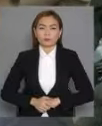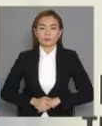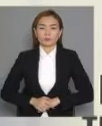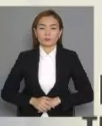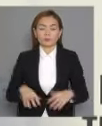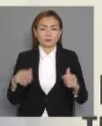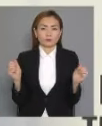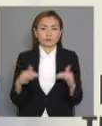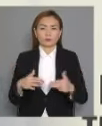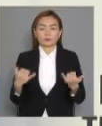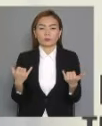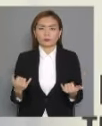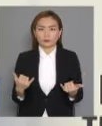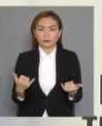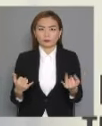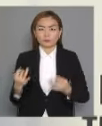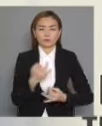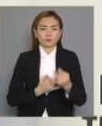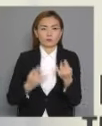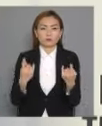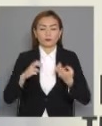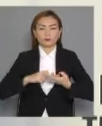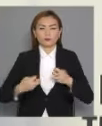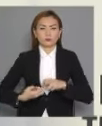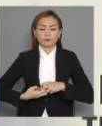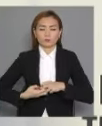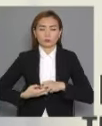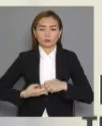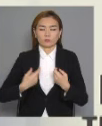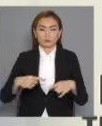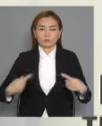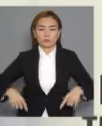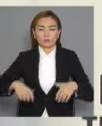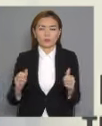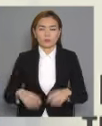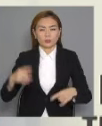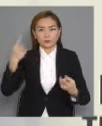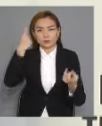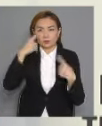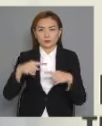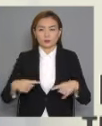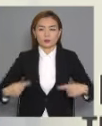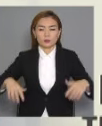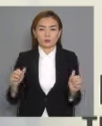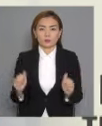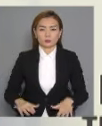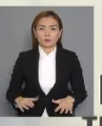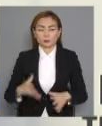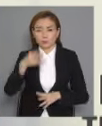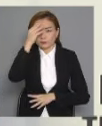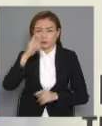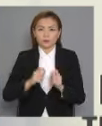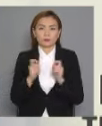бас қосып, қоғамдағы үлкен мәселелерді шешуге